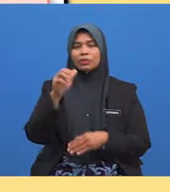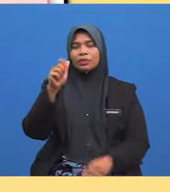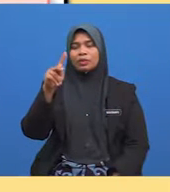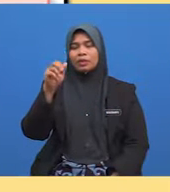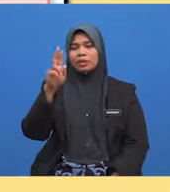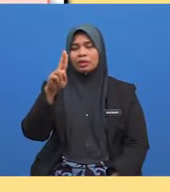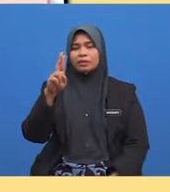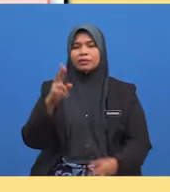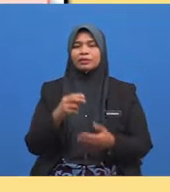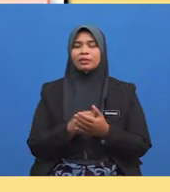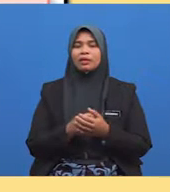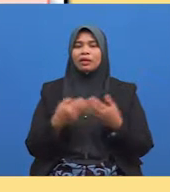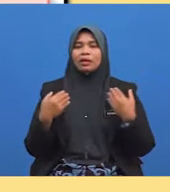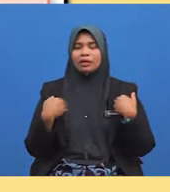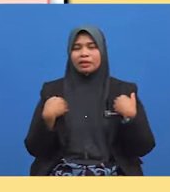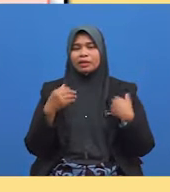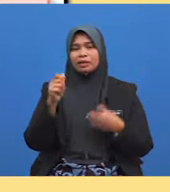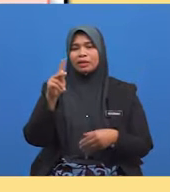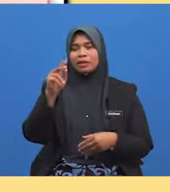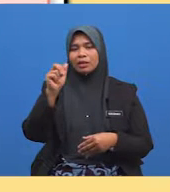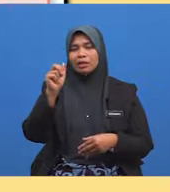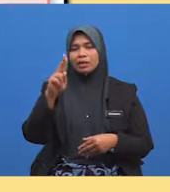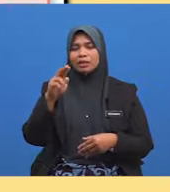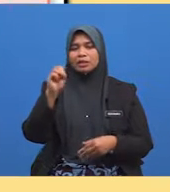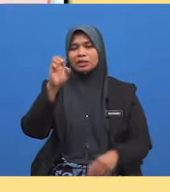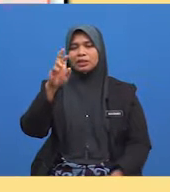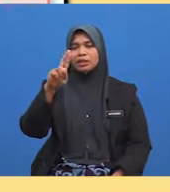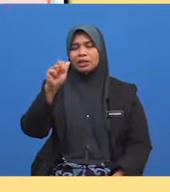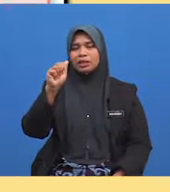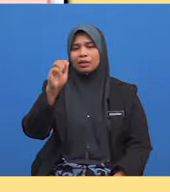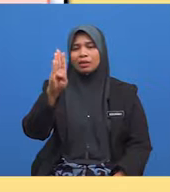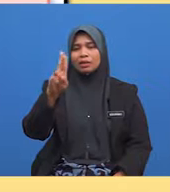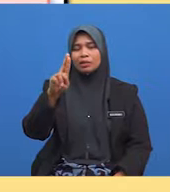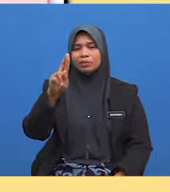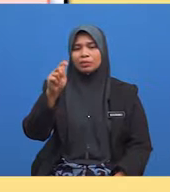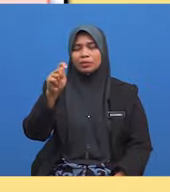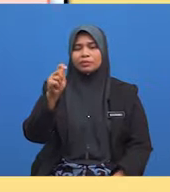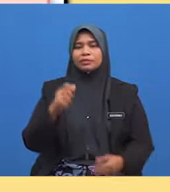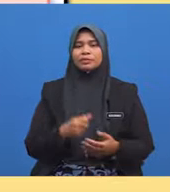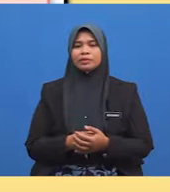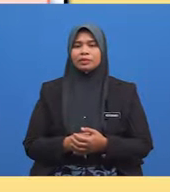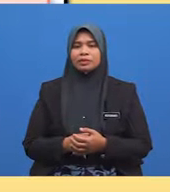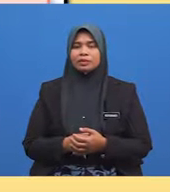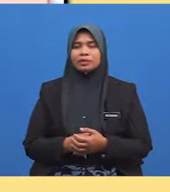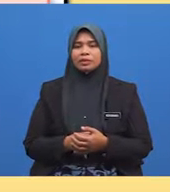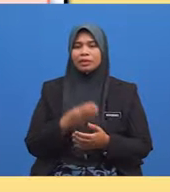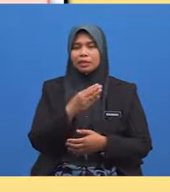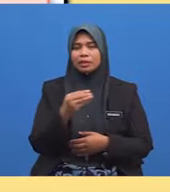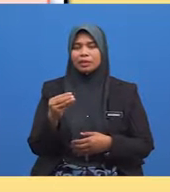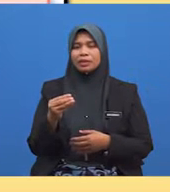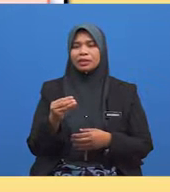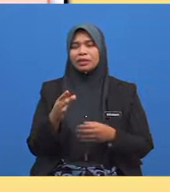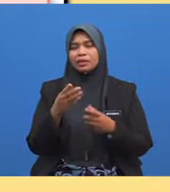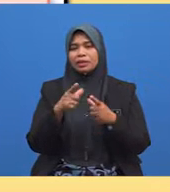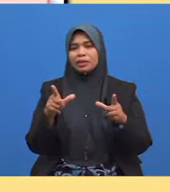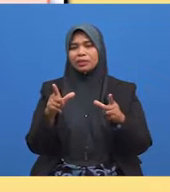Seterusnya untuk akar, tumbuhan monokotiledon mempunyai akar serabut, manakala tumbuhan